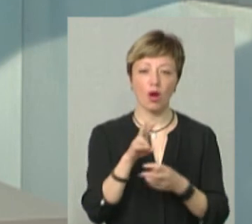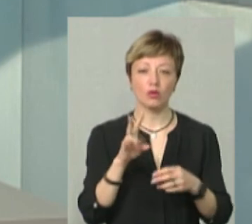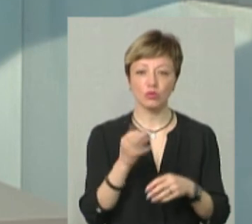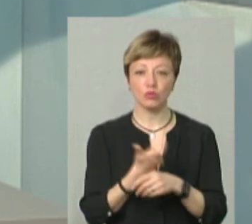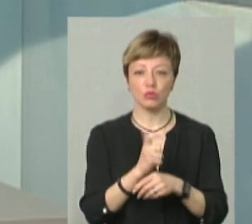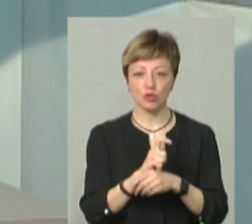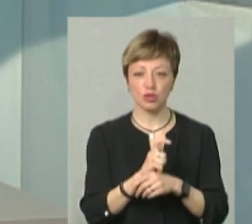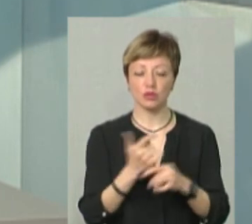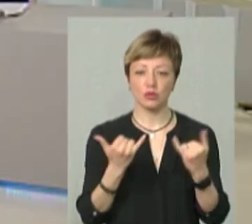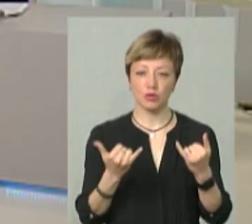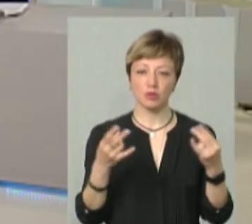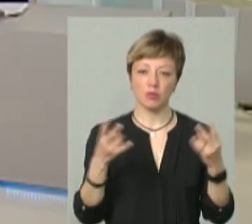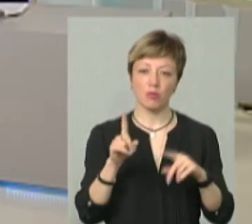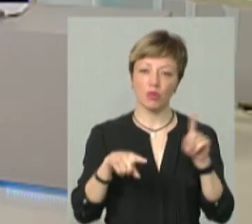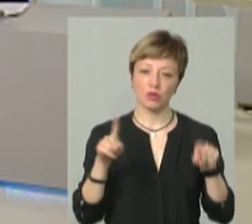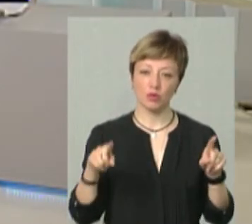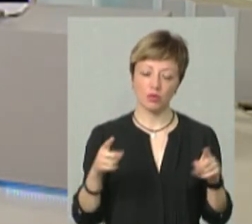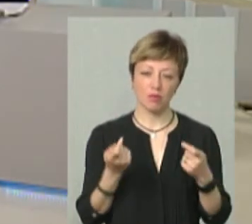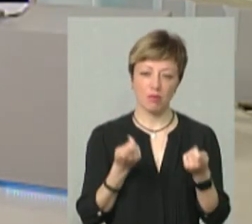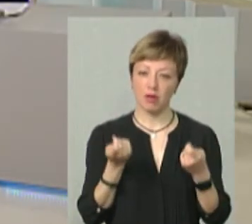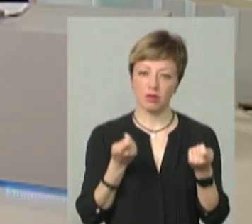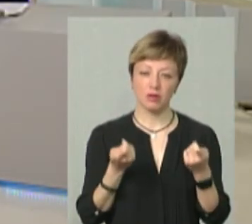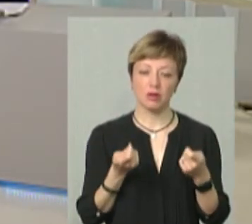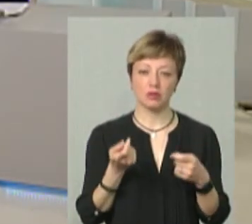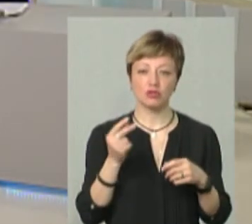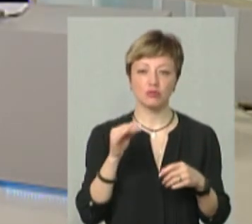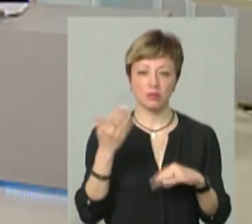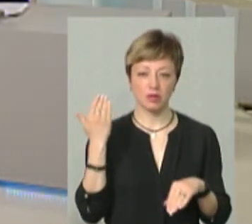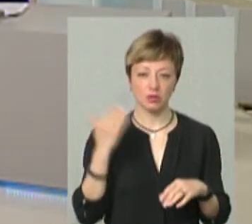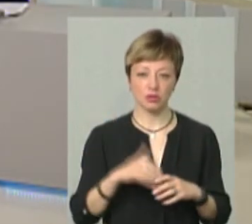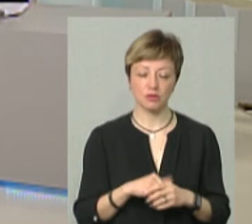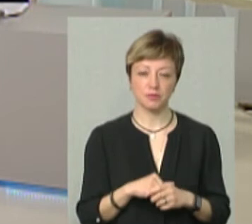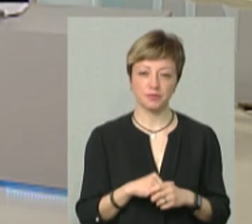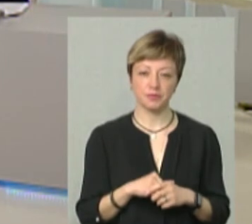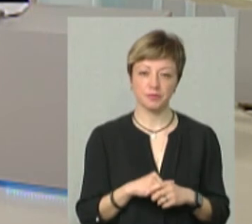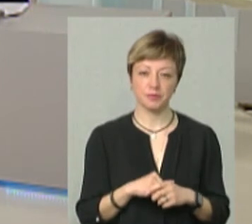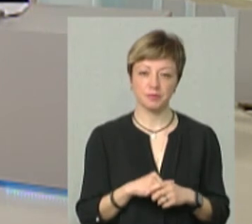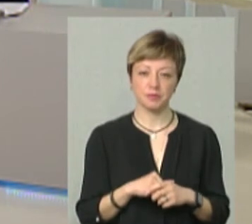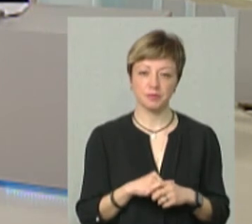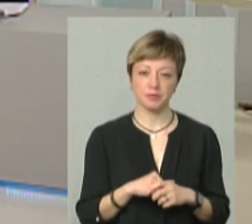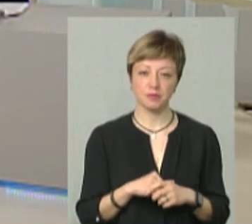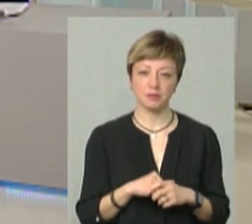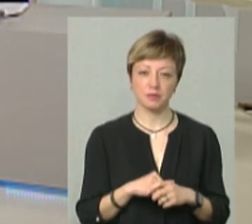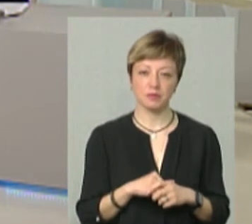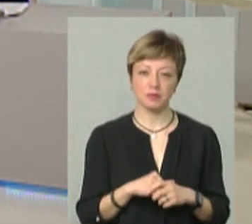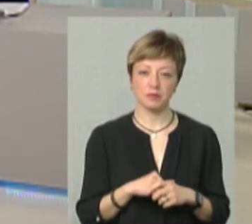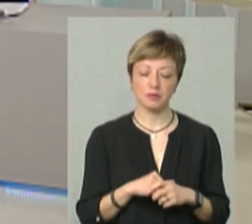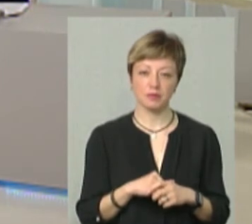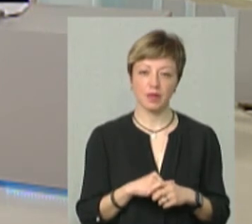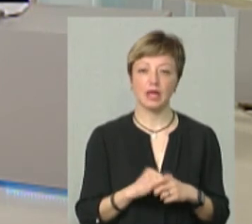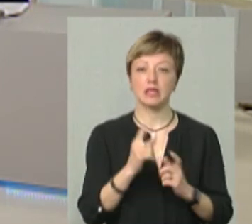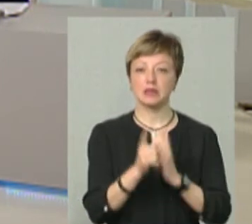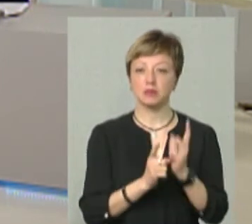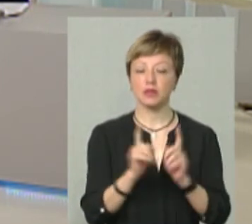в більшості випадків сьогодні це вже поодинокі вакансії, аніж масові. Тому і от зміни